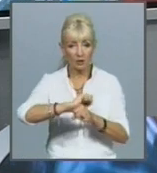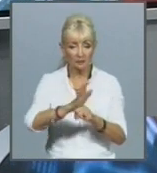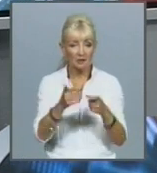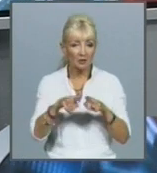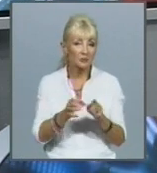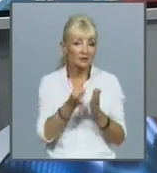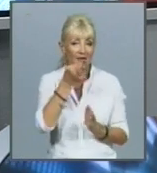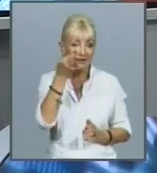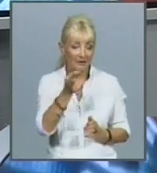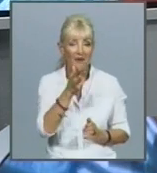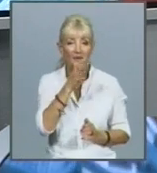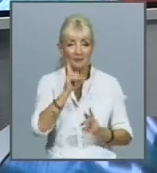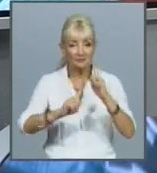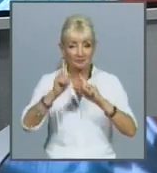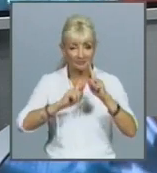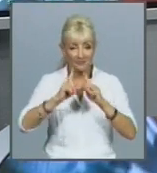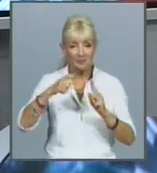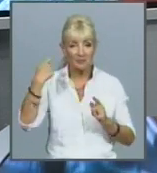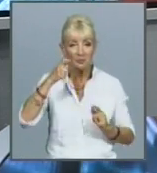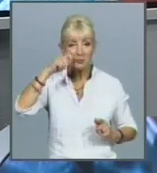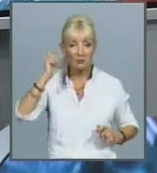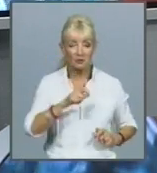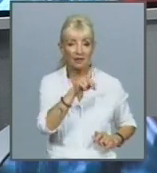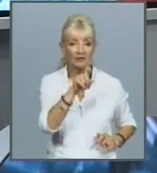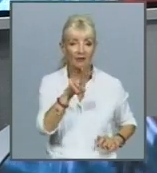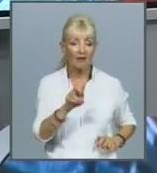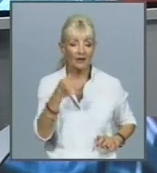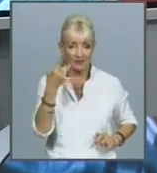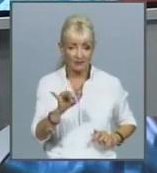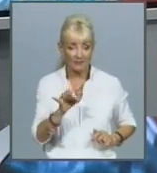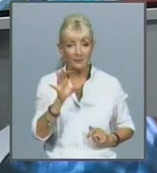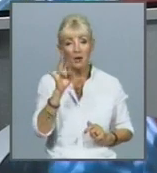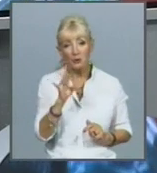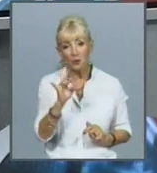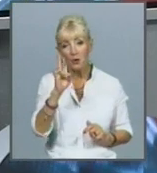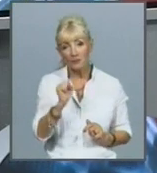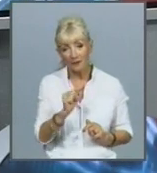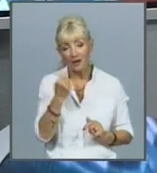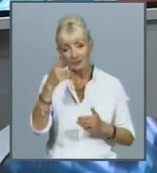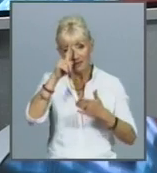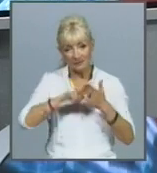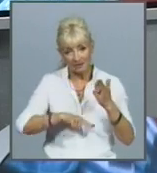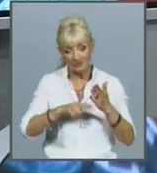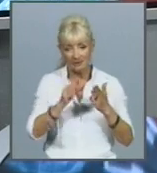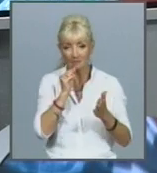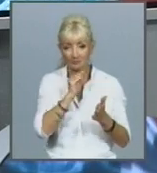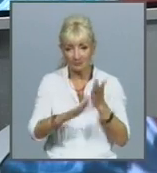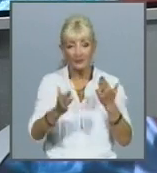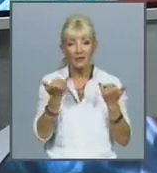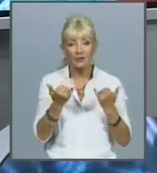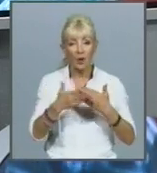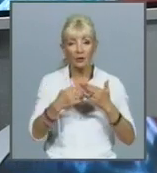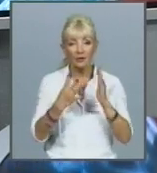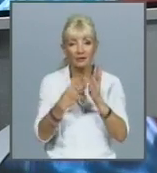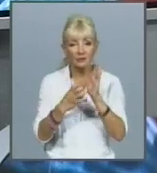заявою під час селекторної наради виступив президент України Володимир Зеленський. Однак на Банковій сподіваються її оминути. Наразі близько